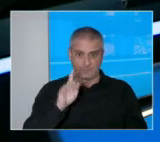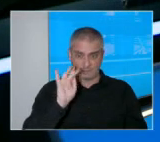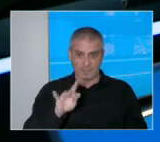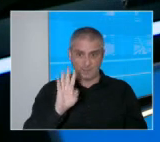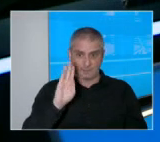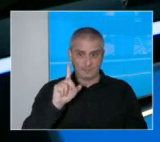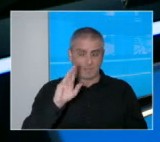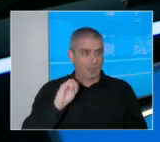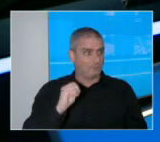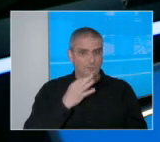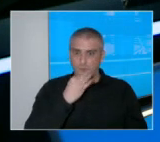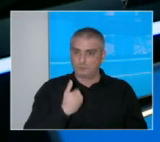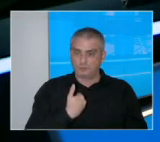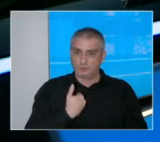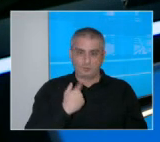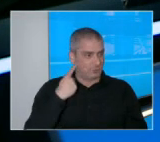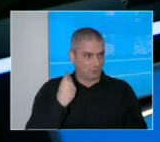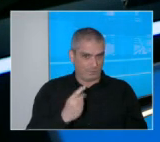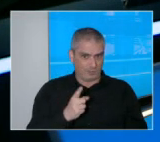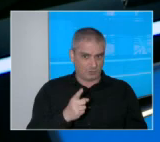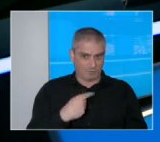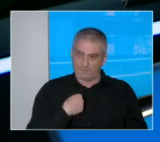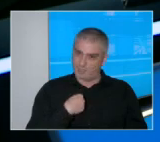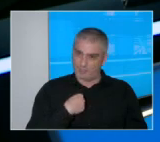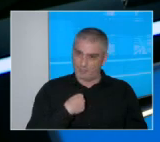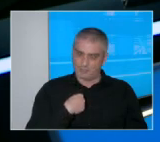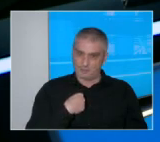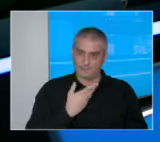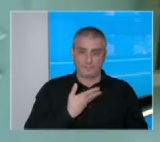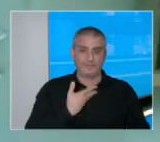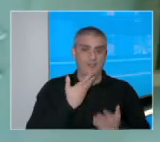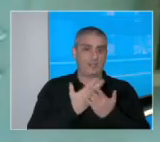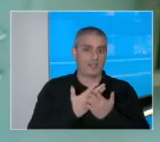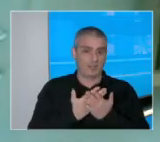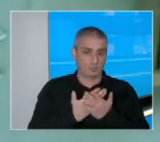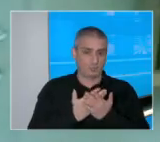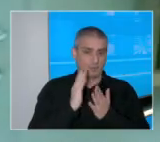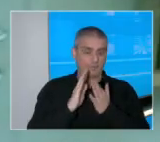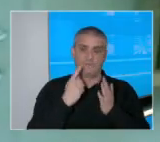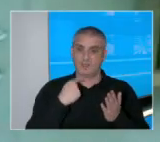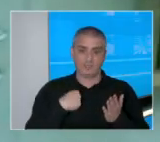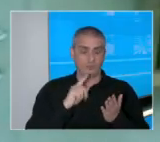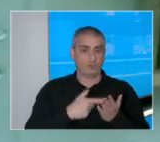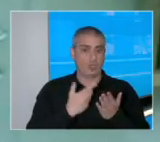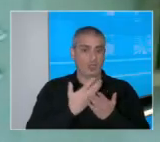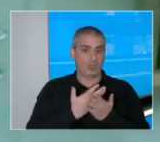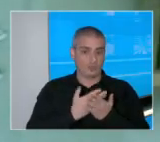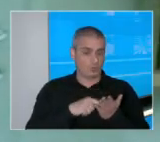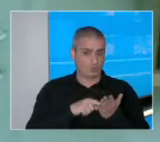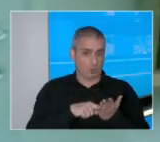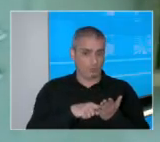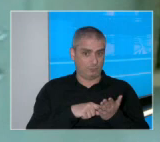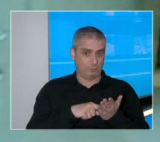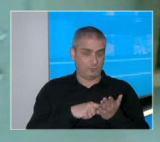את בצלם? אתה שואל, תקשיב לי טוב. אני, תביא לי עדות... ותגיד לי שיש עדויות,